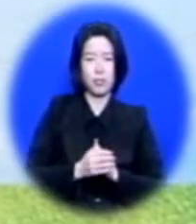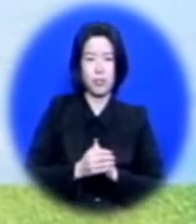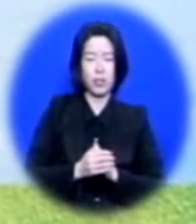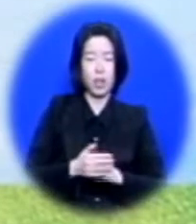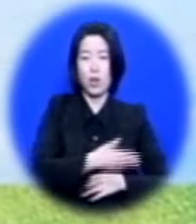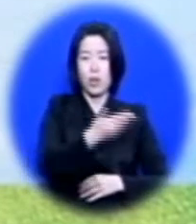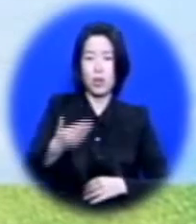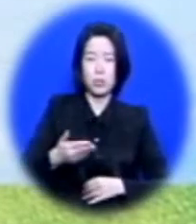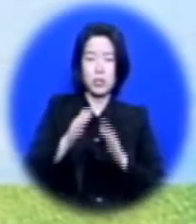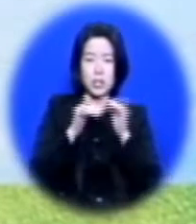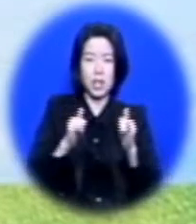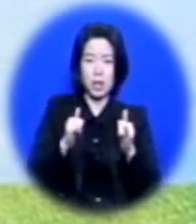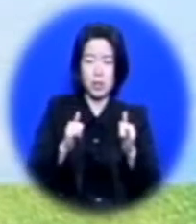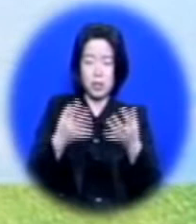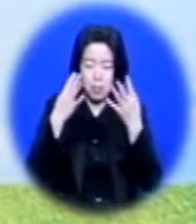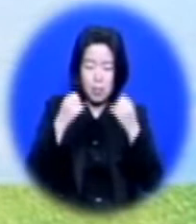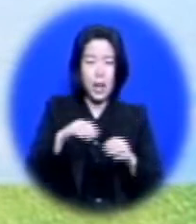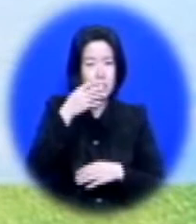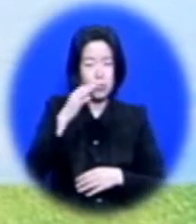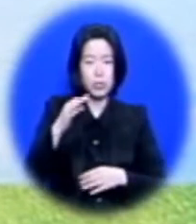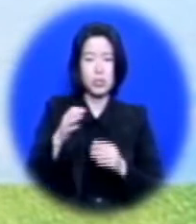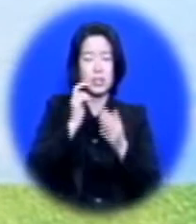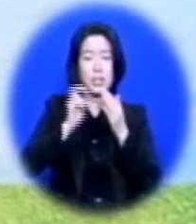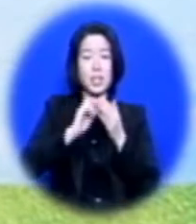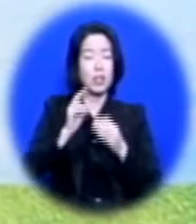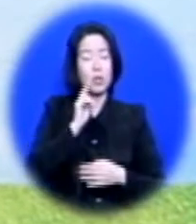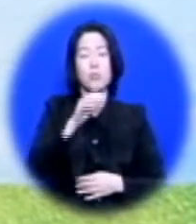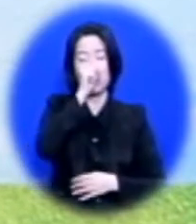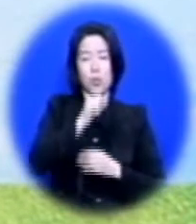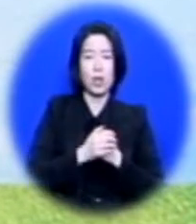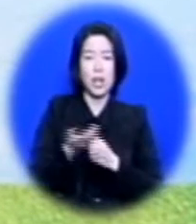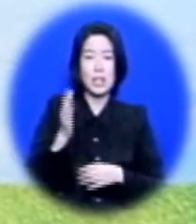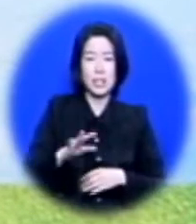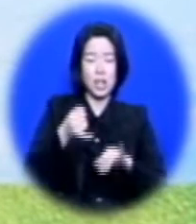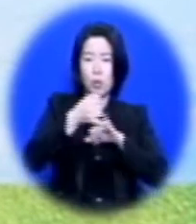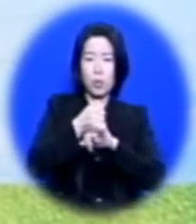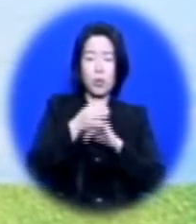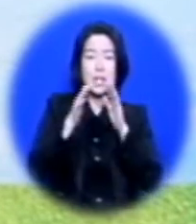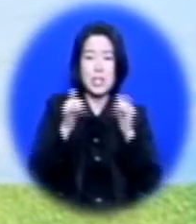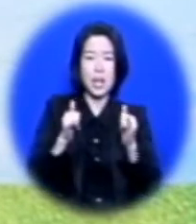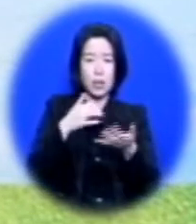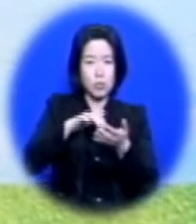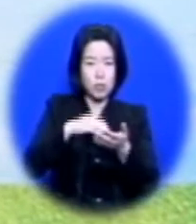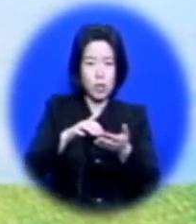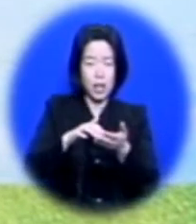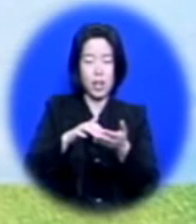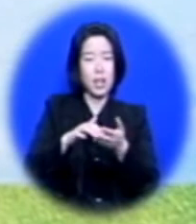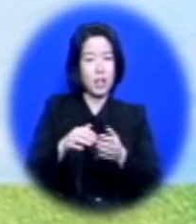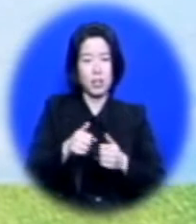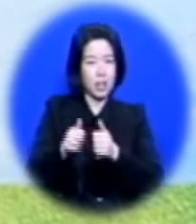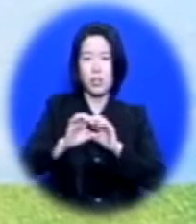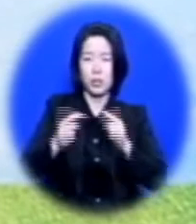여러분 사람이 많이 부르는 찬양은 너무나 좋지요 그러나 꼭 사람 수에 달린 것도 아니에요